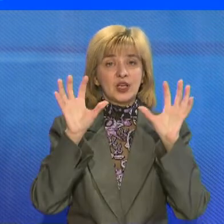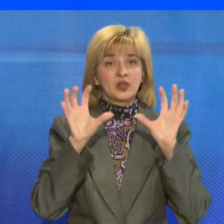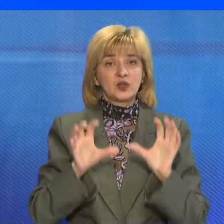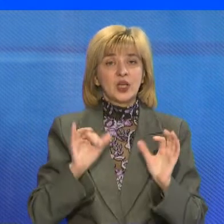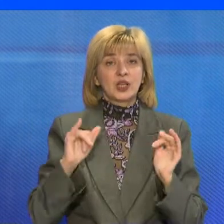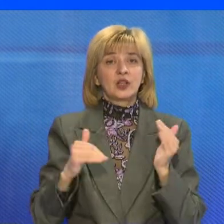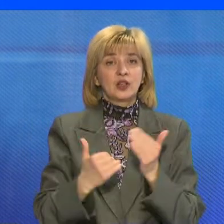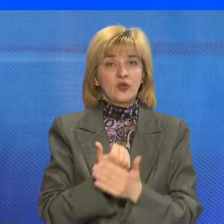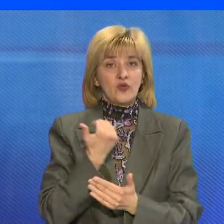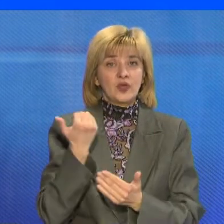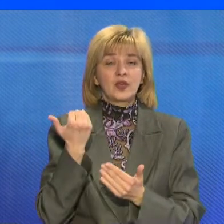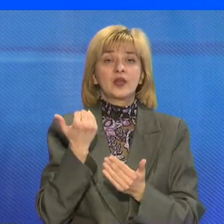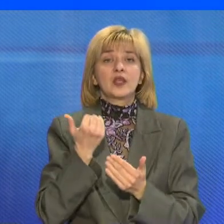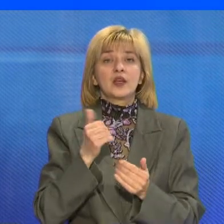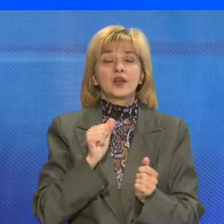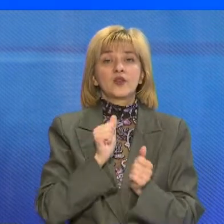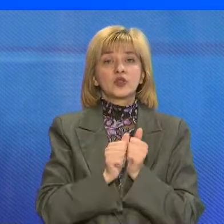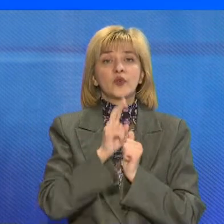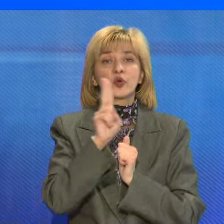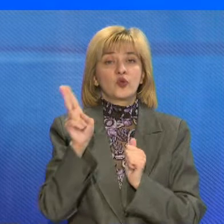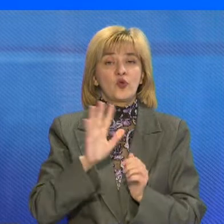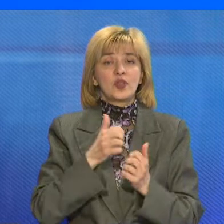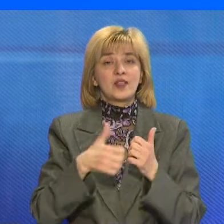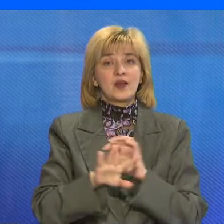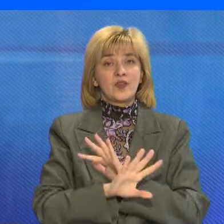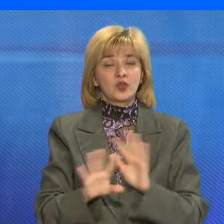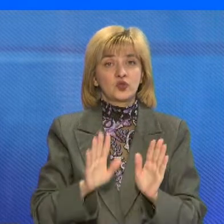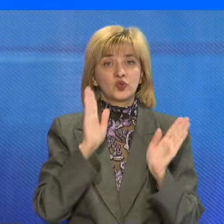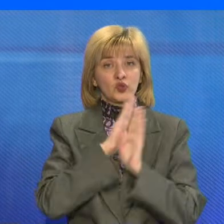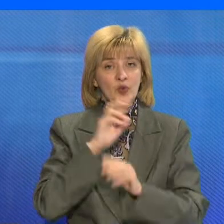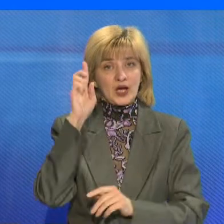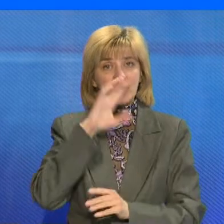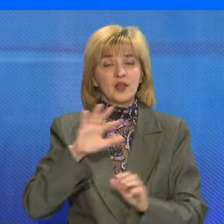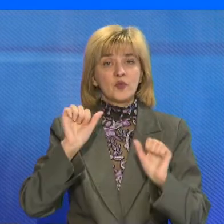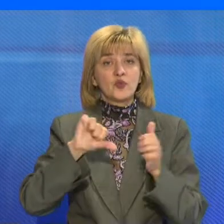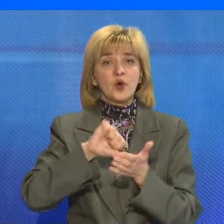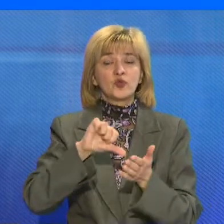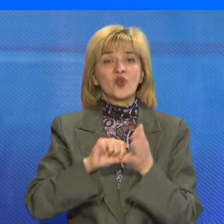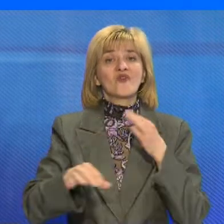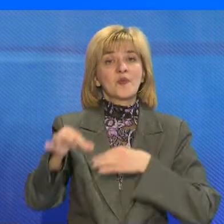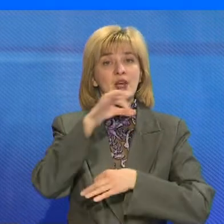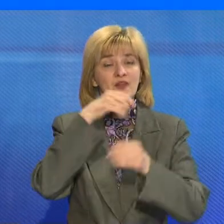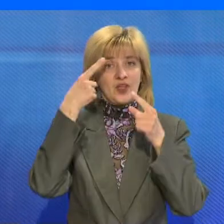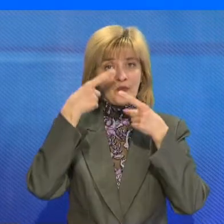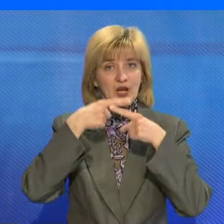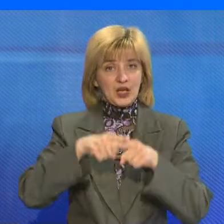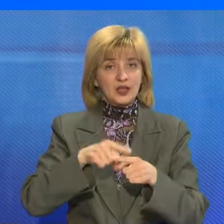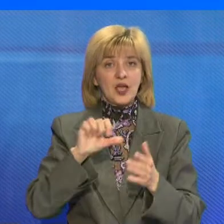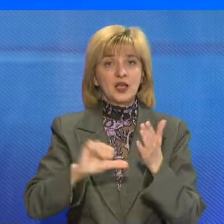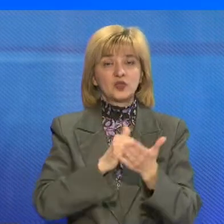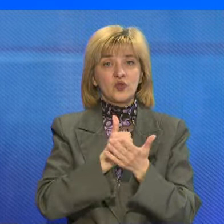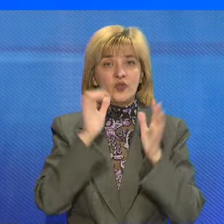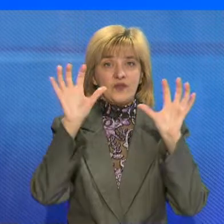кому необыяковый лёс краины, может и повинен принять самый активный удел у обмеркования проекта изменений и дополнений основного закона,